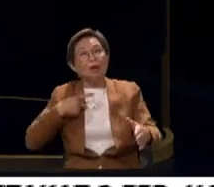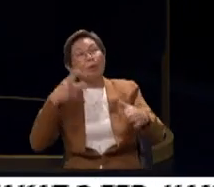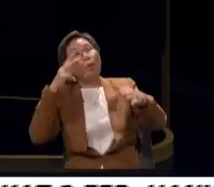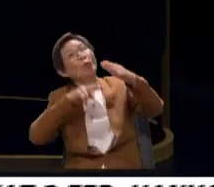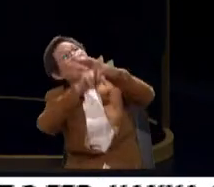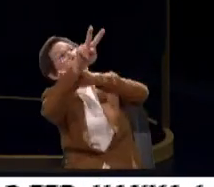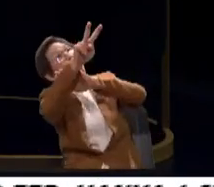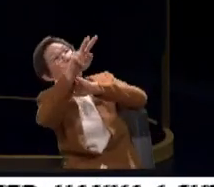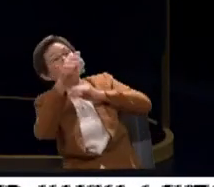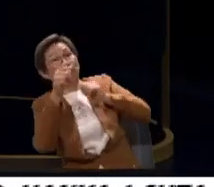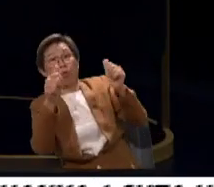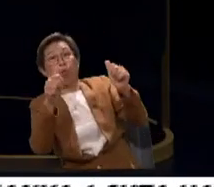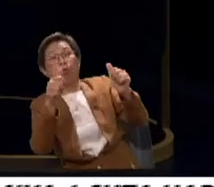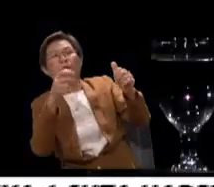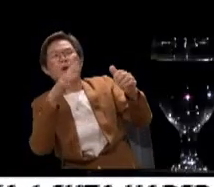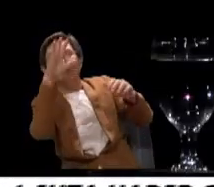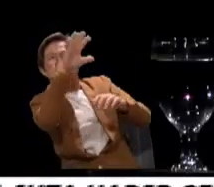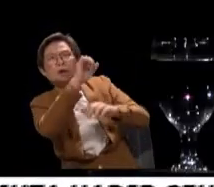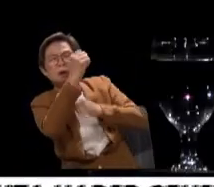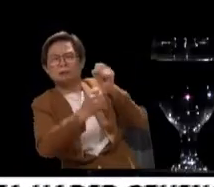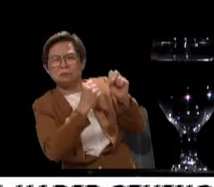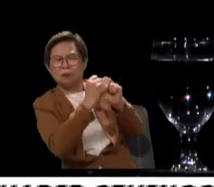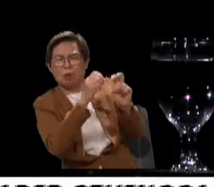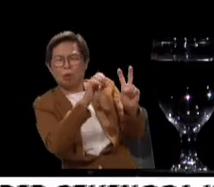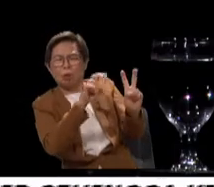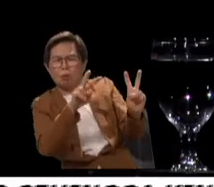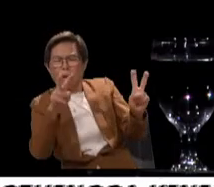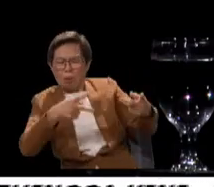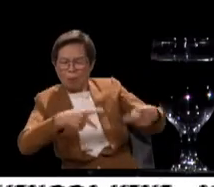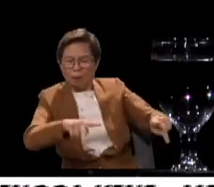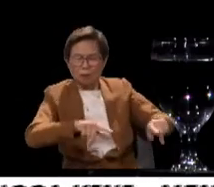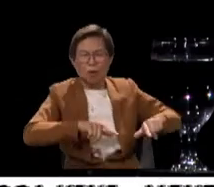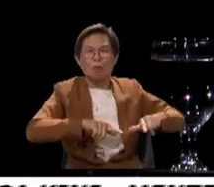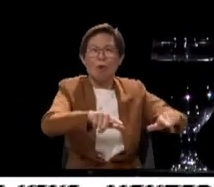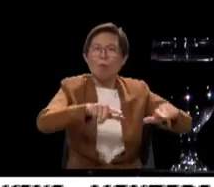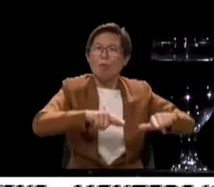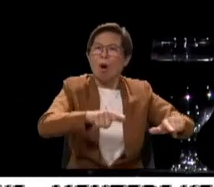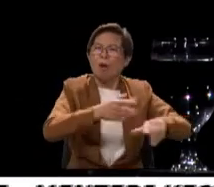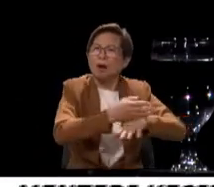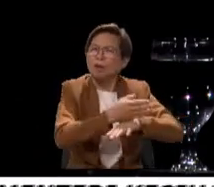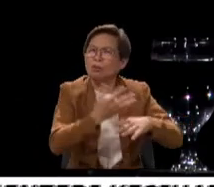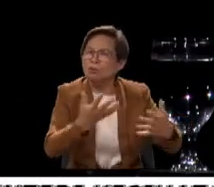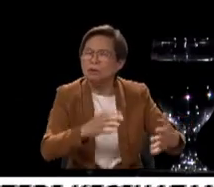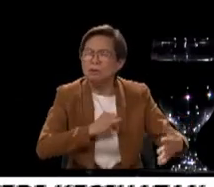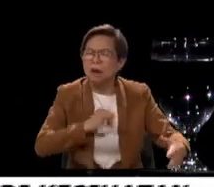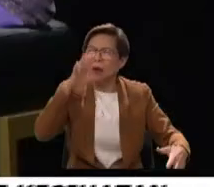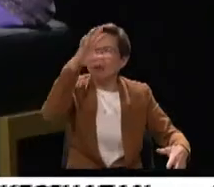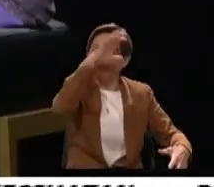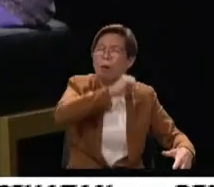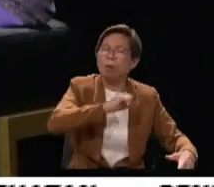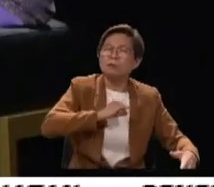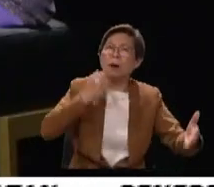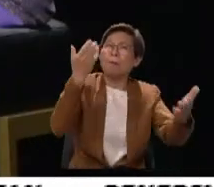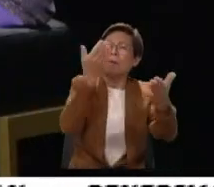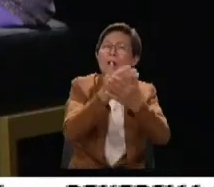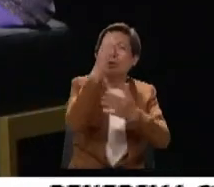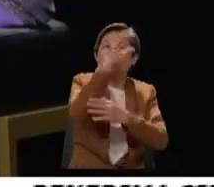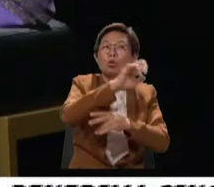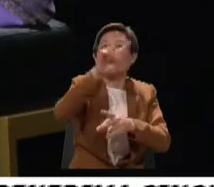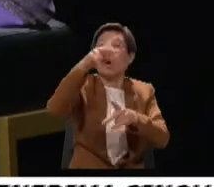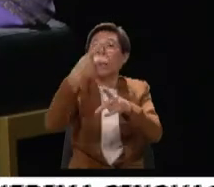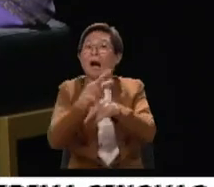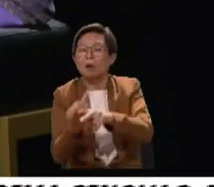besar bagaimana agaknya jangkaan untuk tahun ini bagi pasaran perabutoke tahun ini saya jangkakan boleh mencecah dua kali